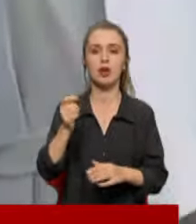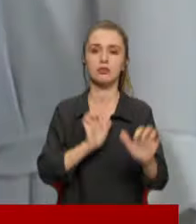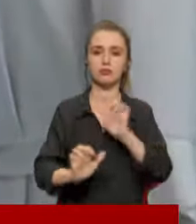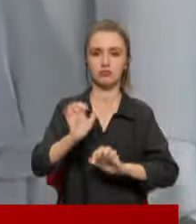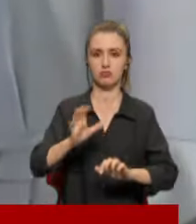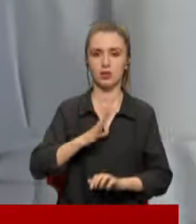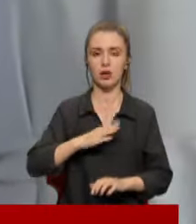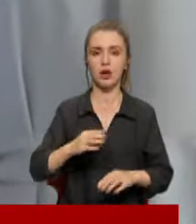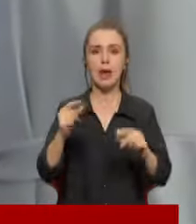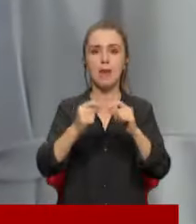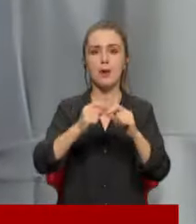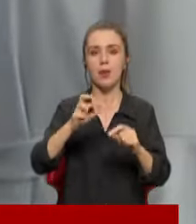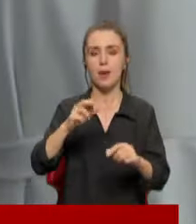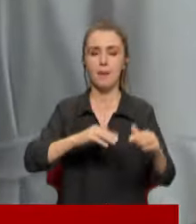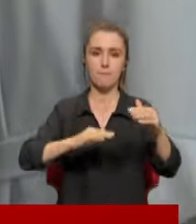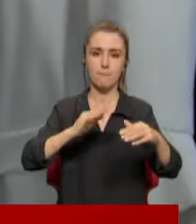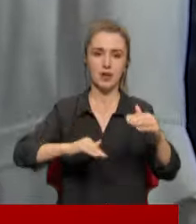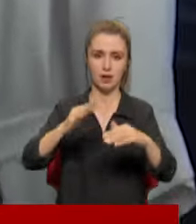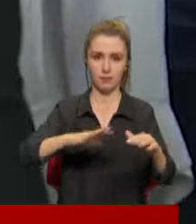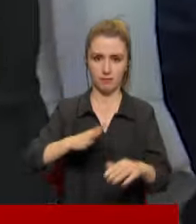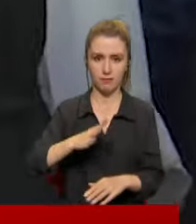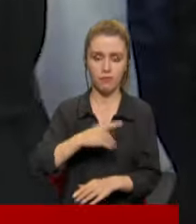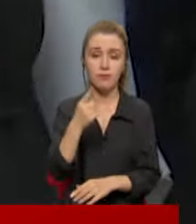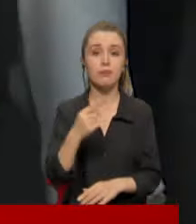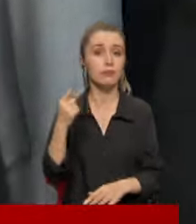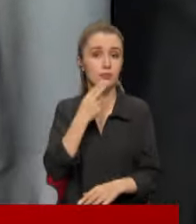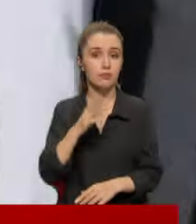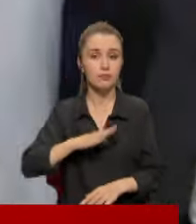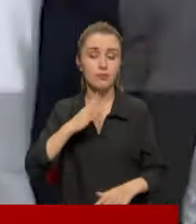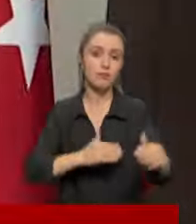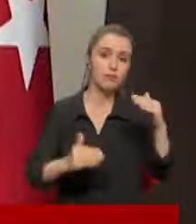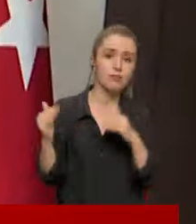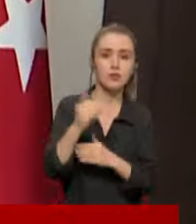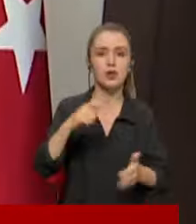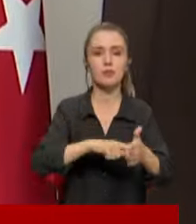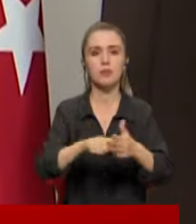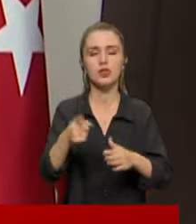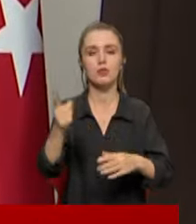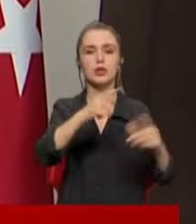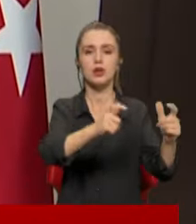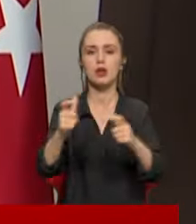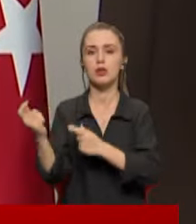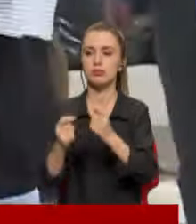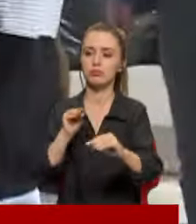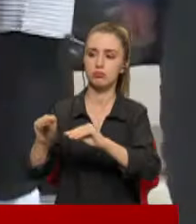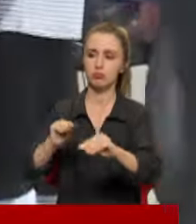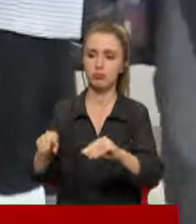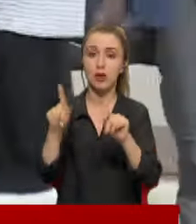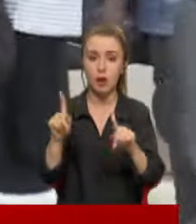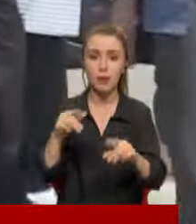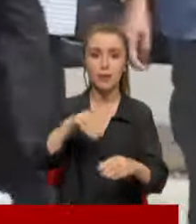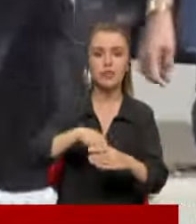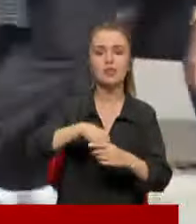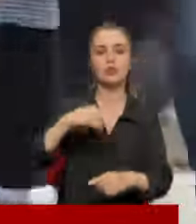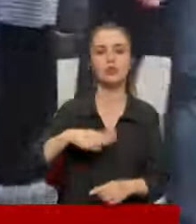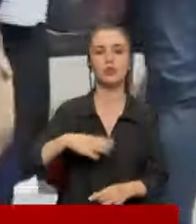yaptı Büyük Birlik Partisi Genel Başkanı Mustafa Destici. Kızımı istesem çok yüksek maaşla başka yerlerde işe sokardım ama meclisi